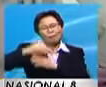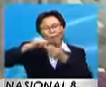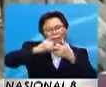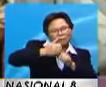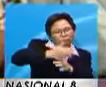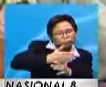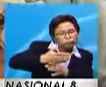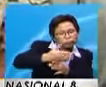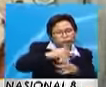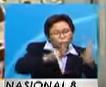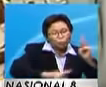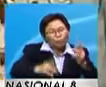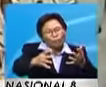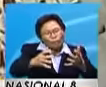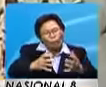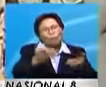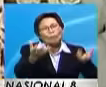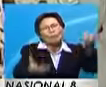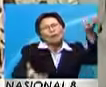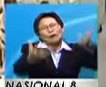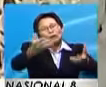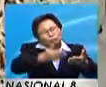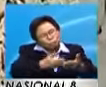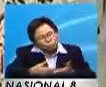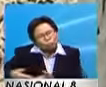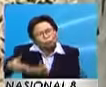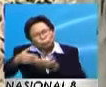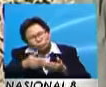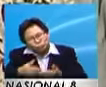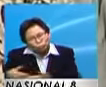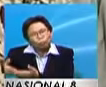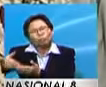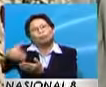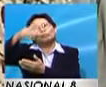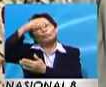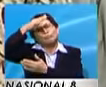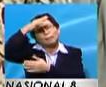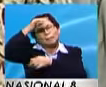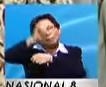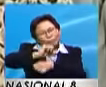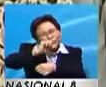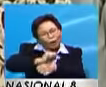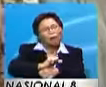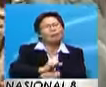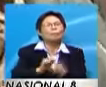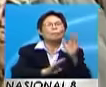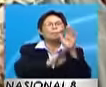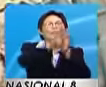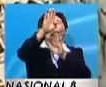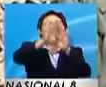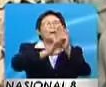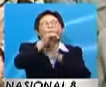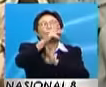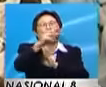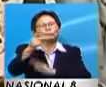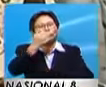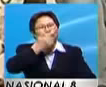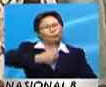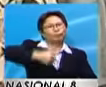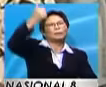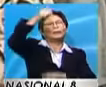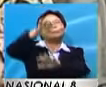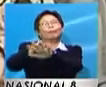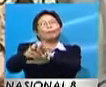masalah penduduk mengharapkan PN meneruskan Legacy perjuangan alhamda tua Chairil Anwar membangun Bolehkan saya dengan lebih